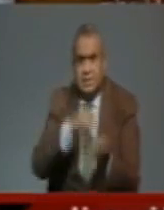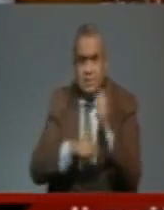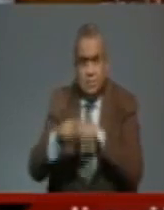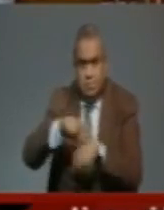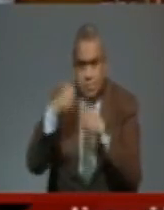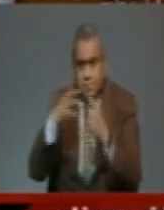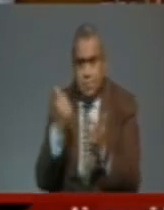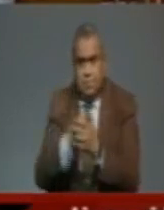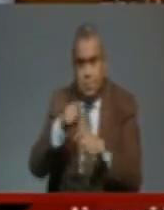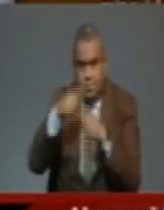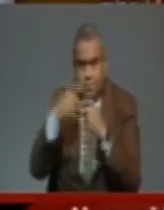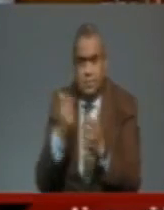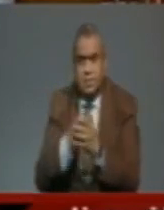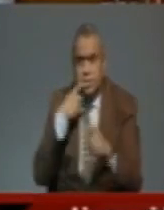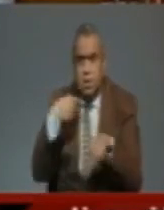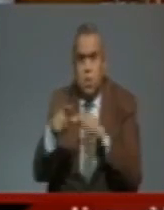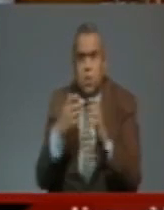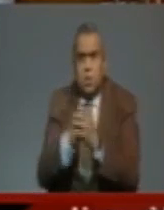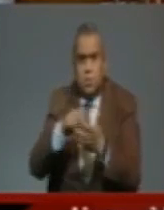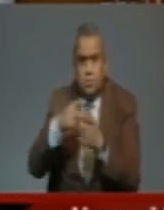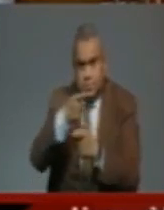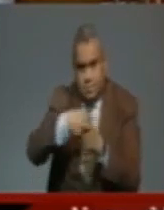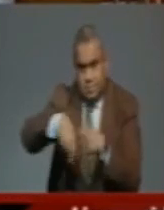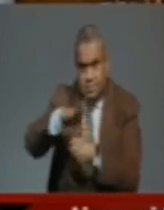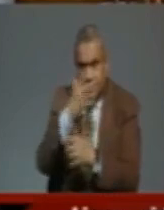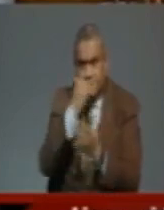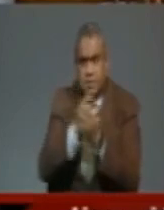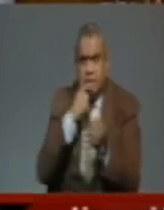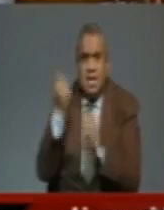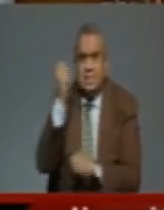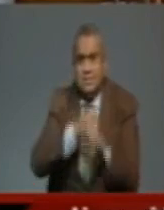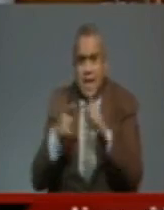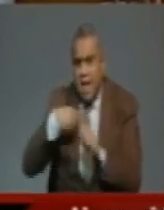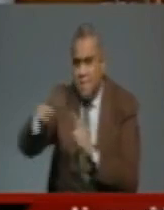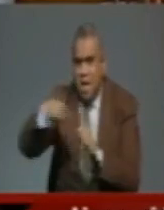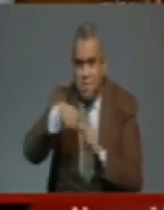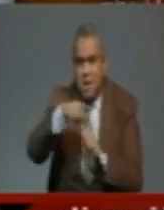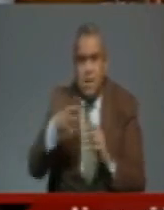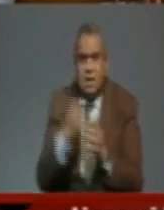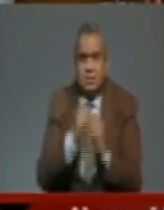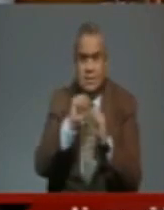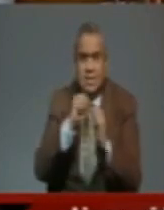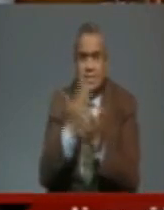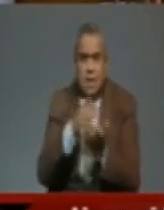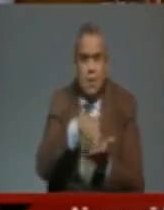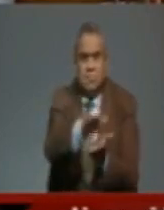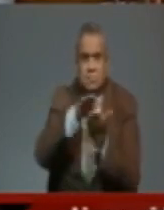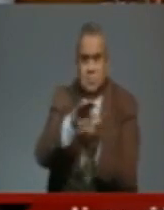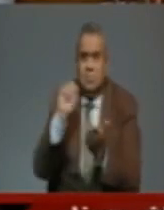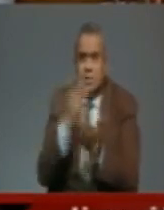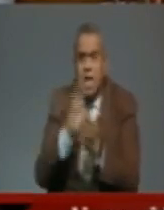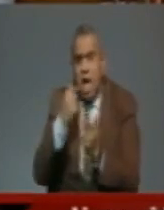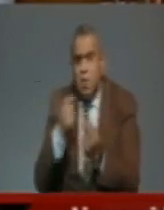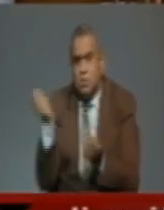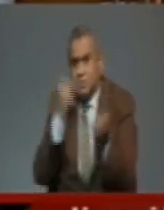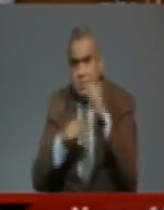الجاف والمنطقه الجنوبيه بنعملها في حضن منطقه صناعيه او صناعيه وزراعيه زي ما حضرتك هتشوف دلوقتي